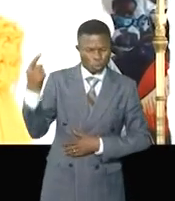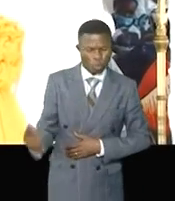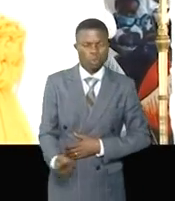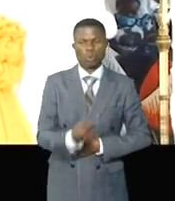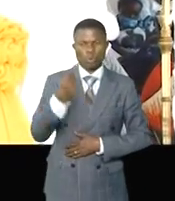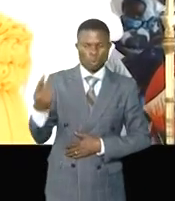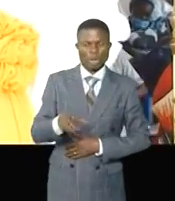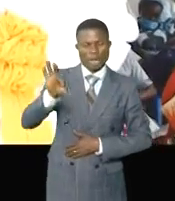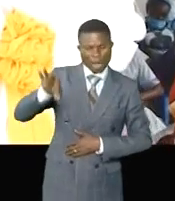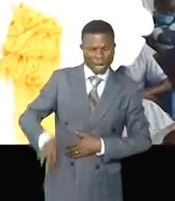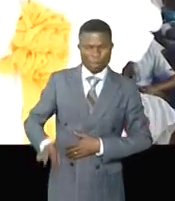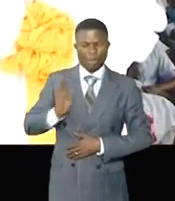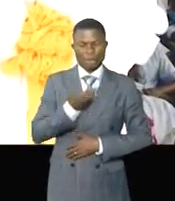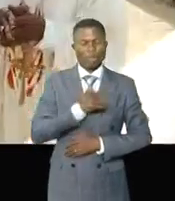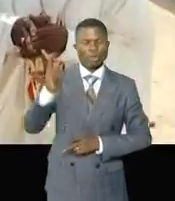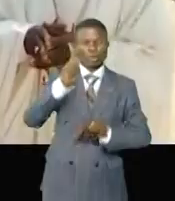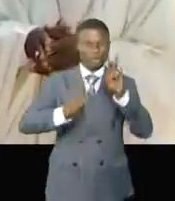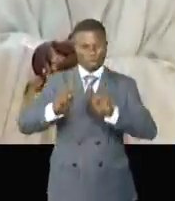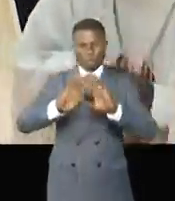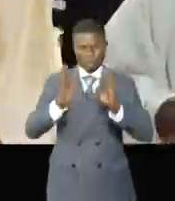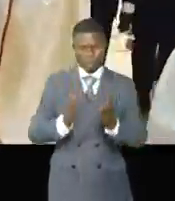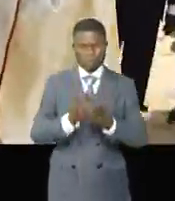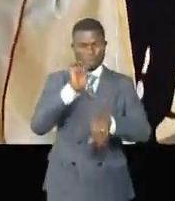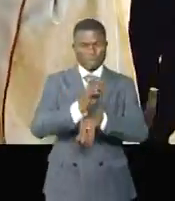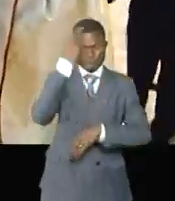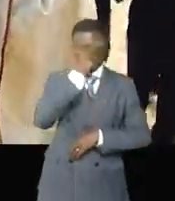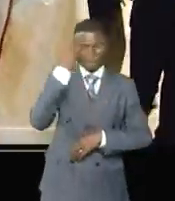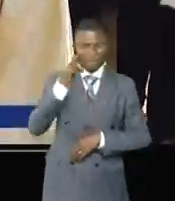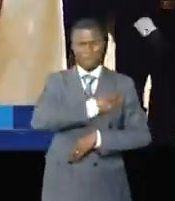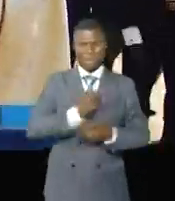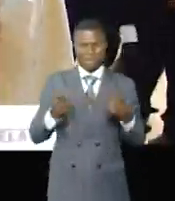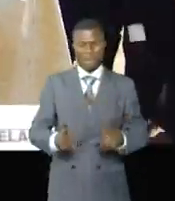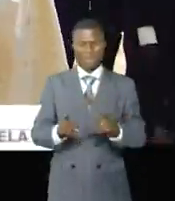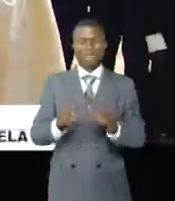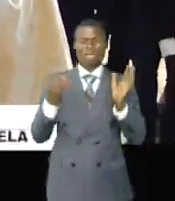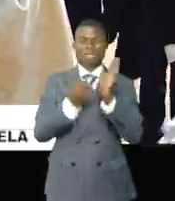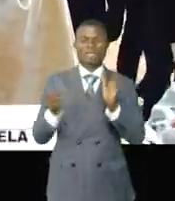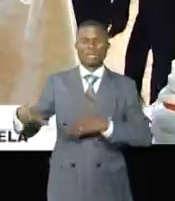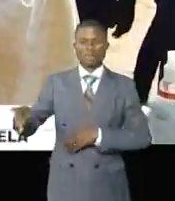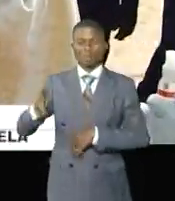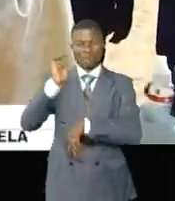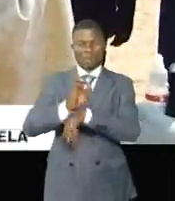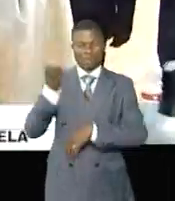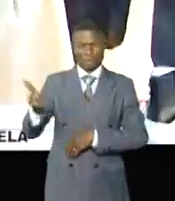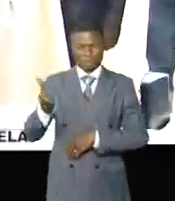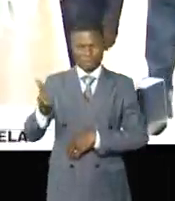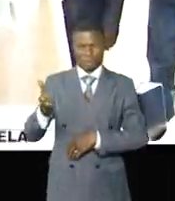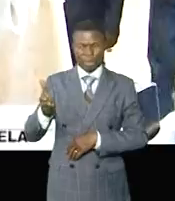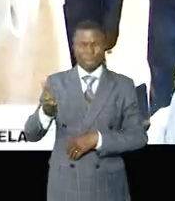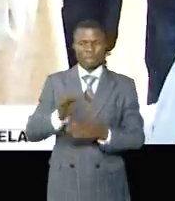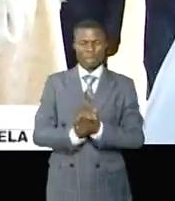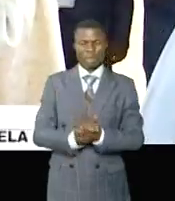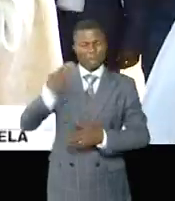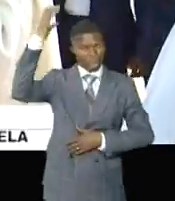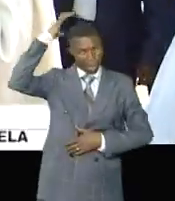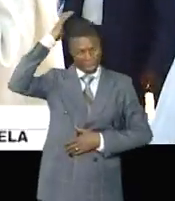est l'intérêt de notre peuple. L'Église catholique en RDC compte 6 provinces ecclésiastiques admises par des archevêques,